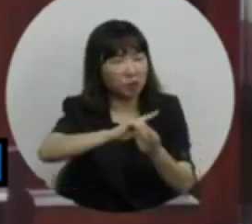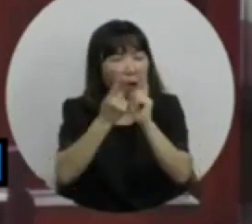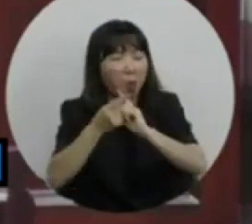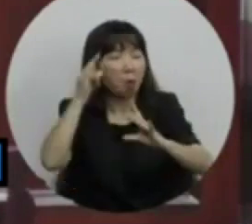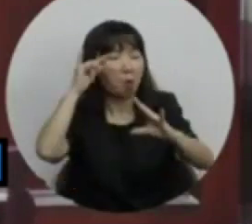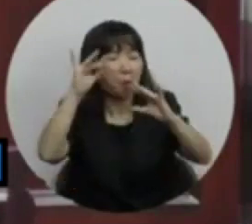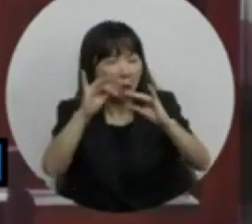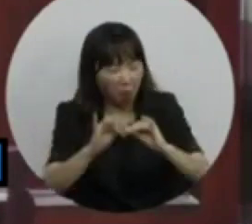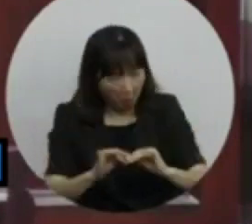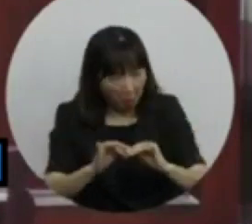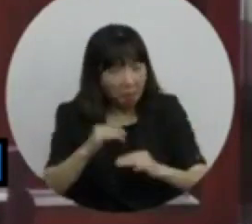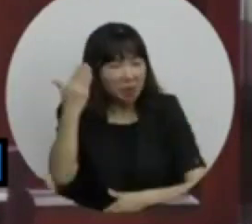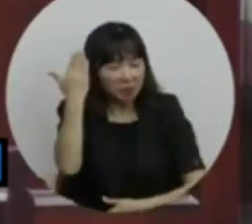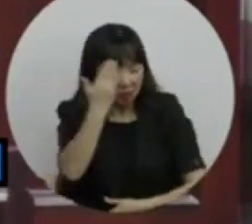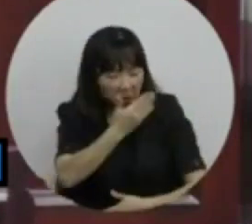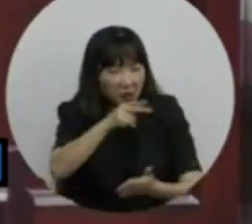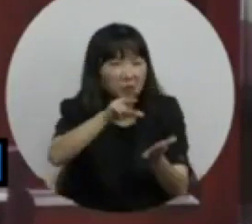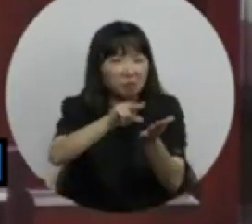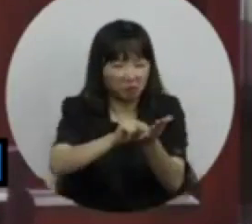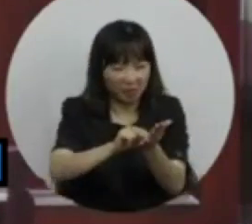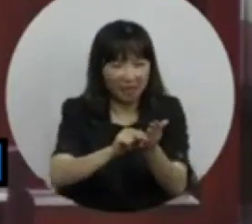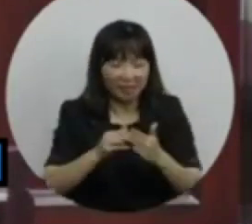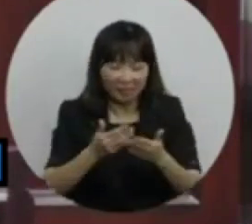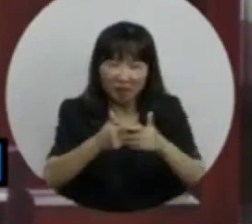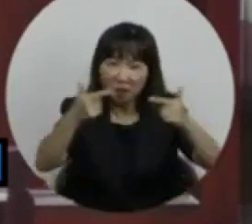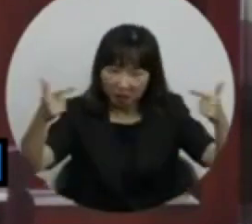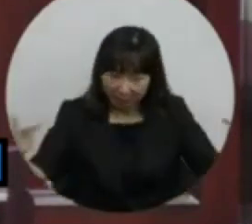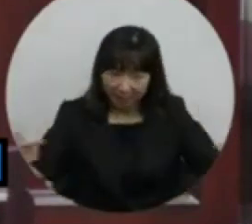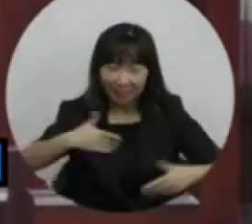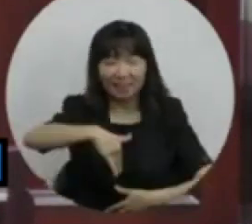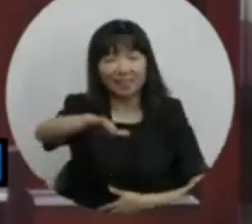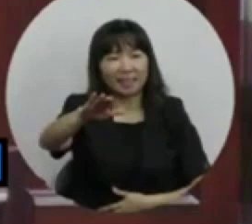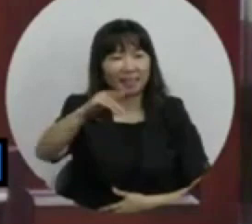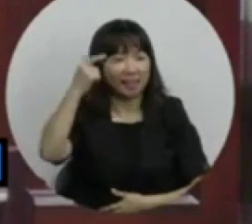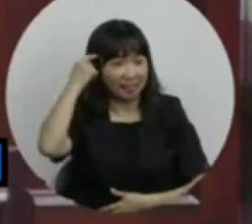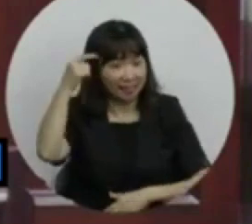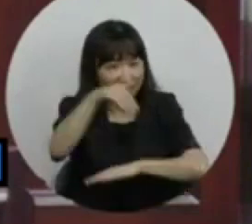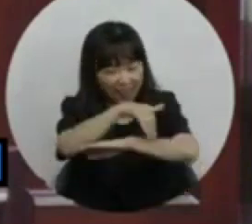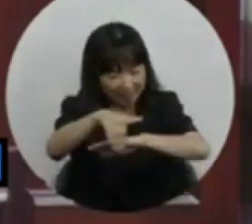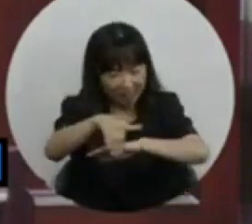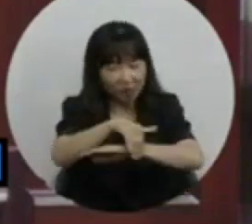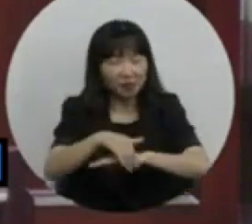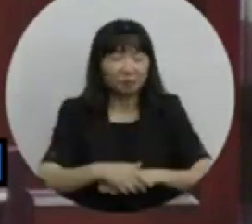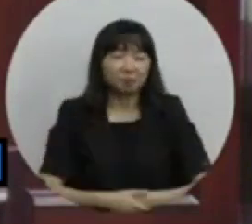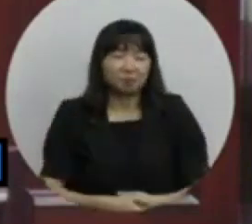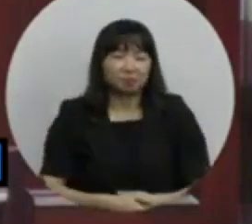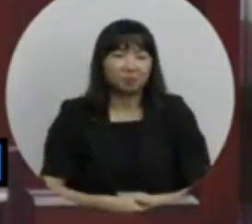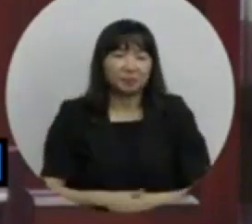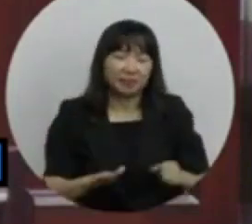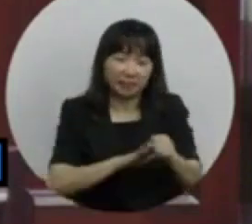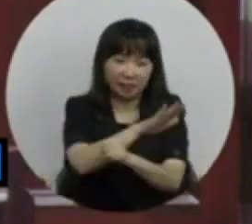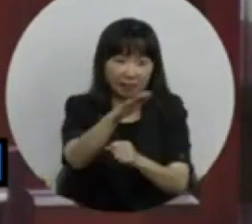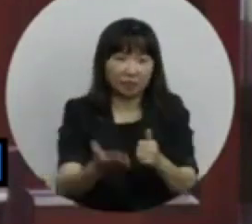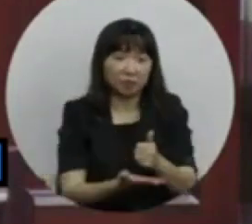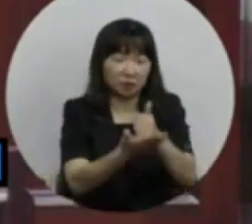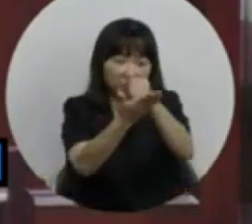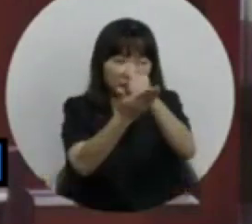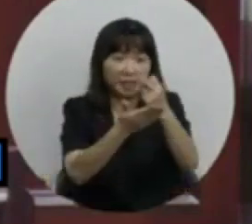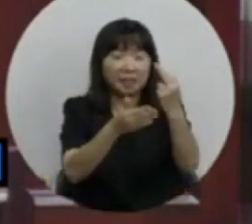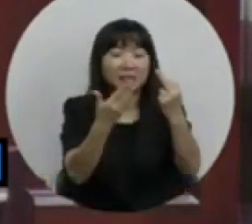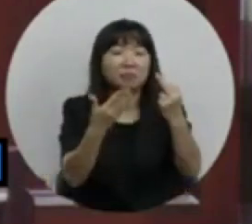있는 청렴 문화를 확산해 나갈 것입니다. 사랑하고 존경하는 12만 여주시민